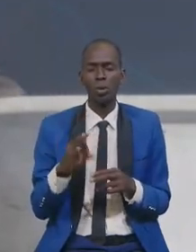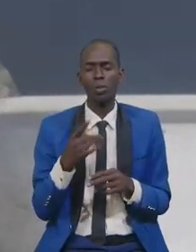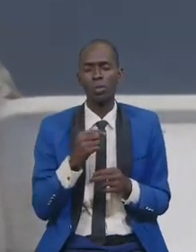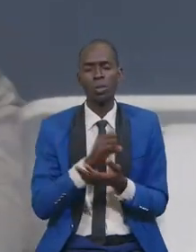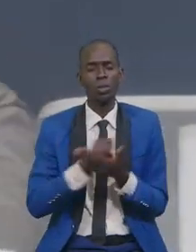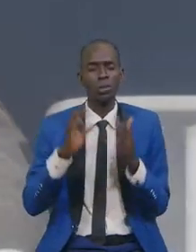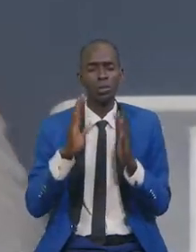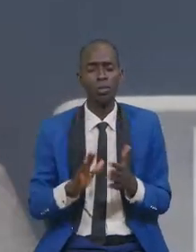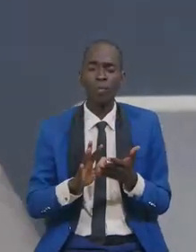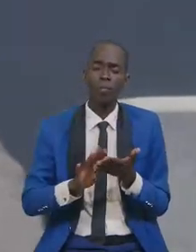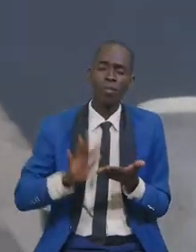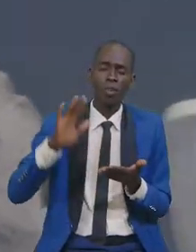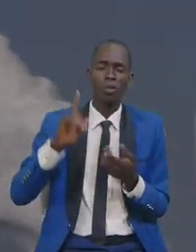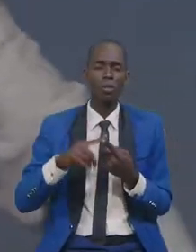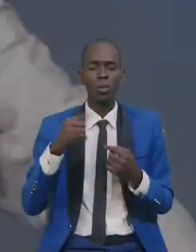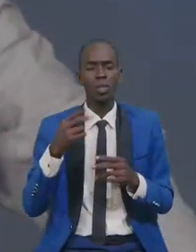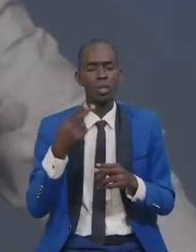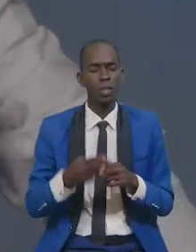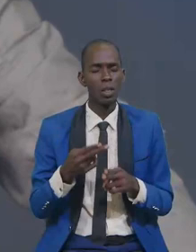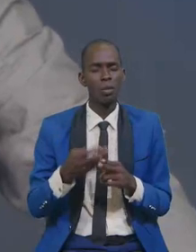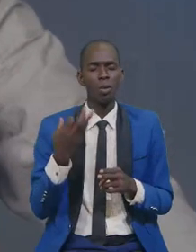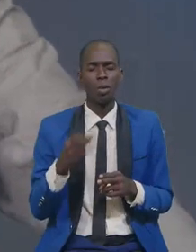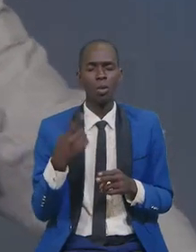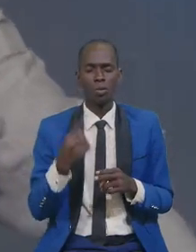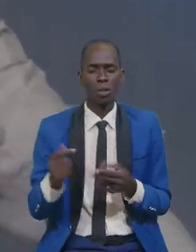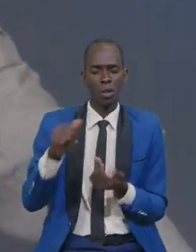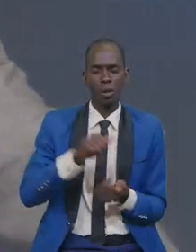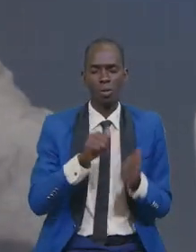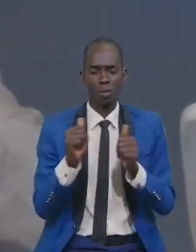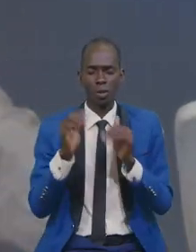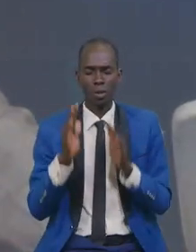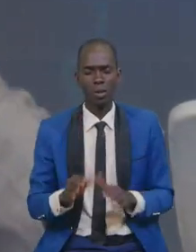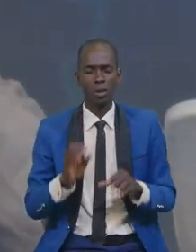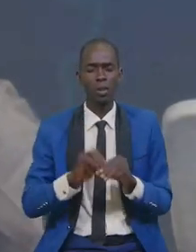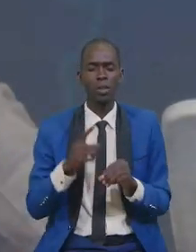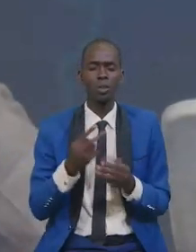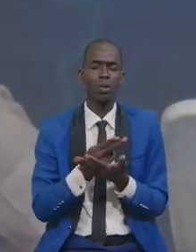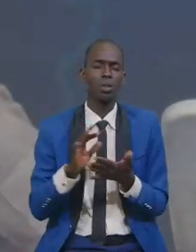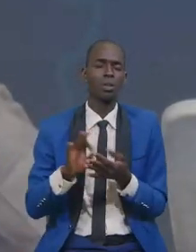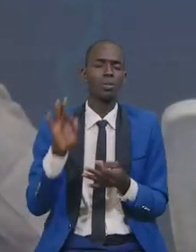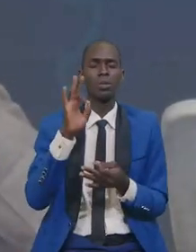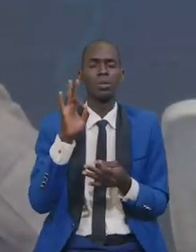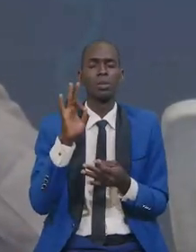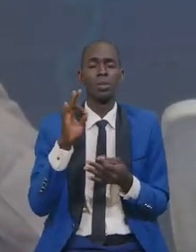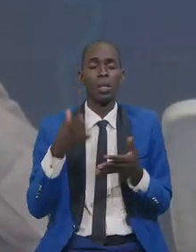du Sanctificateur. La gloire au nom de celui qui baptise du Saint-Esprit.